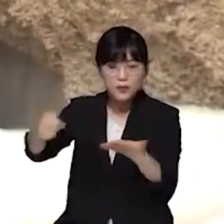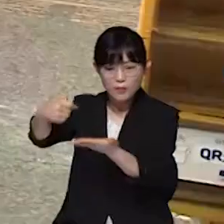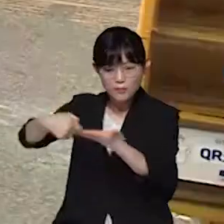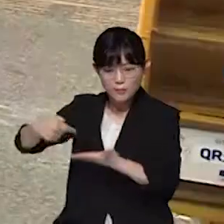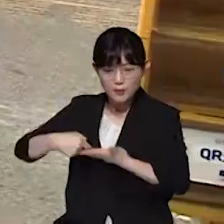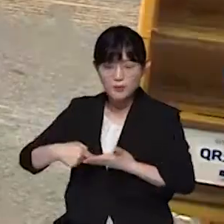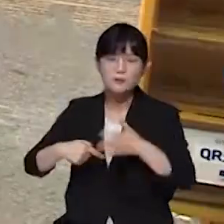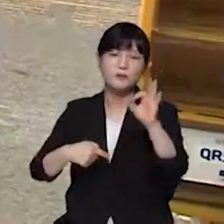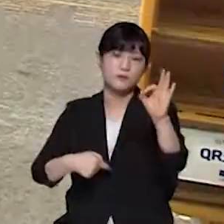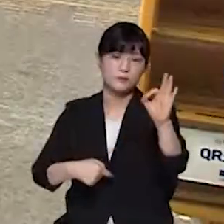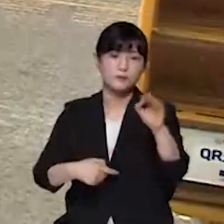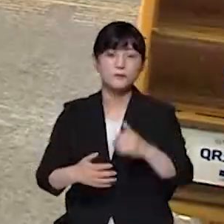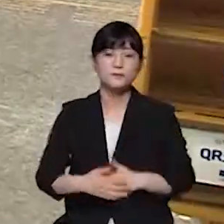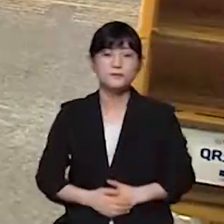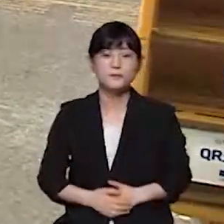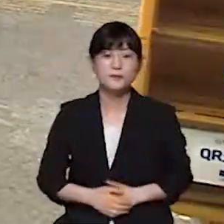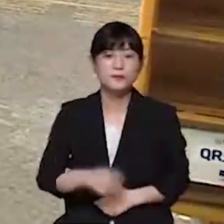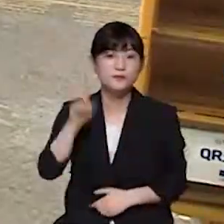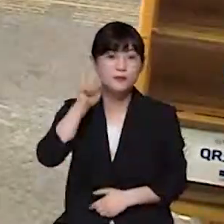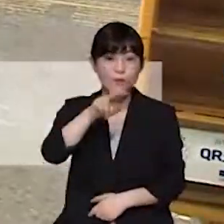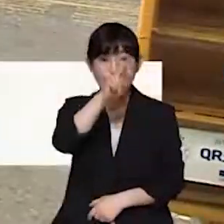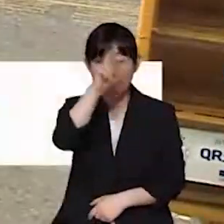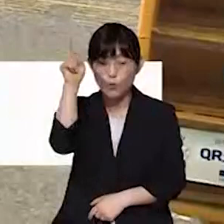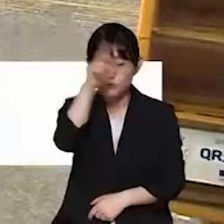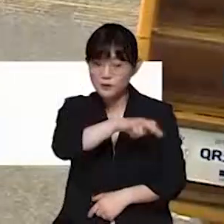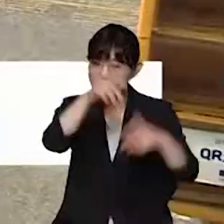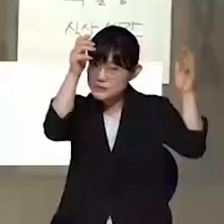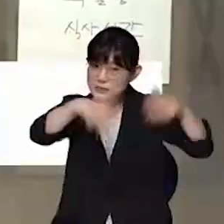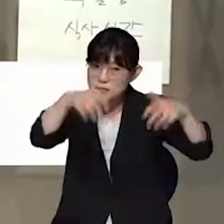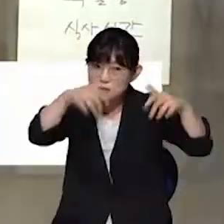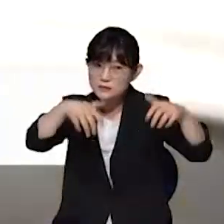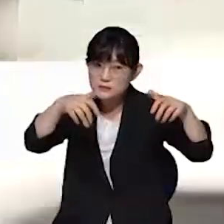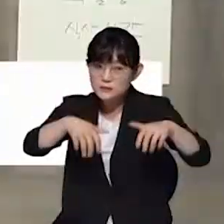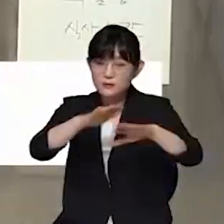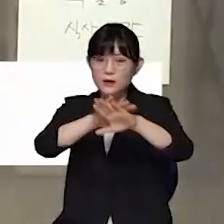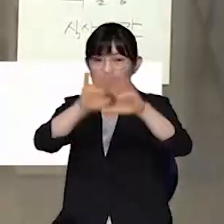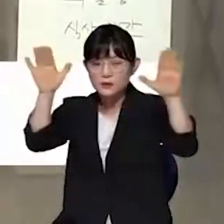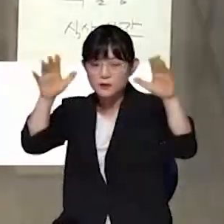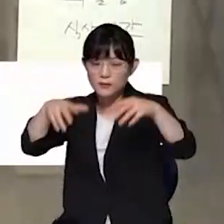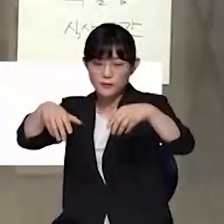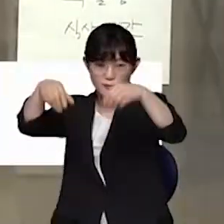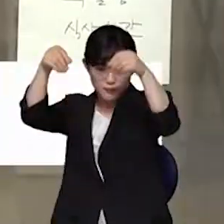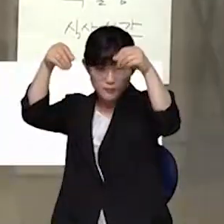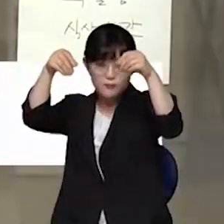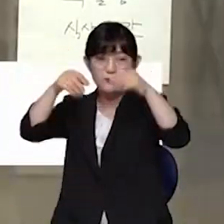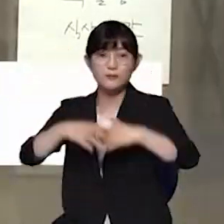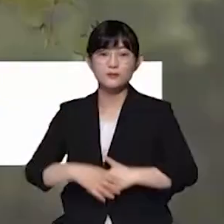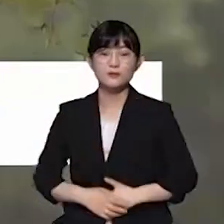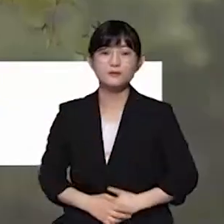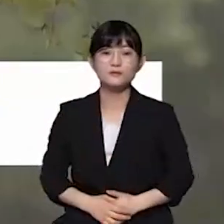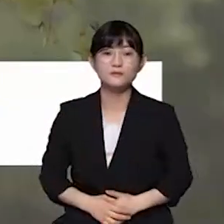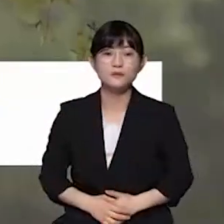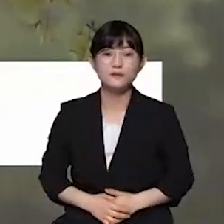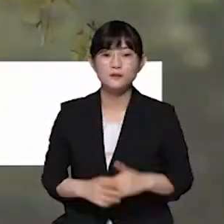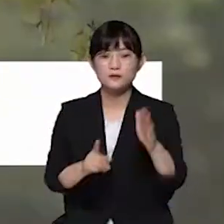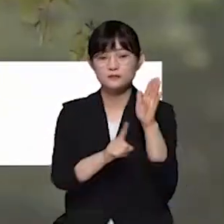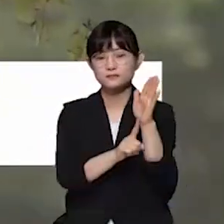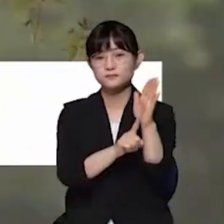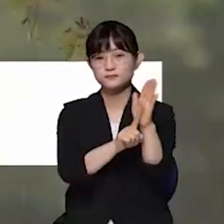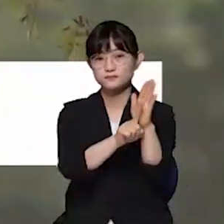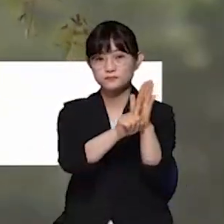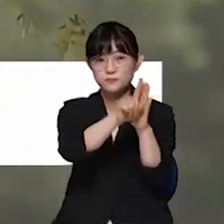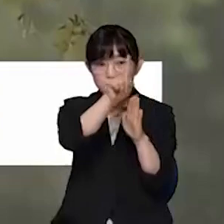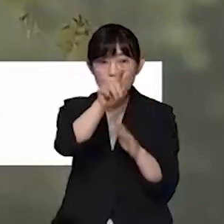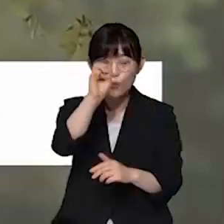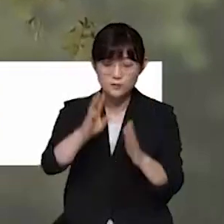접수됐습니다. 비는 주말인 내일 오전까지 이어지다 낮부터는 소강 상태를 보이겠습니다. 기온도 다시 올라